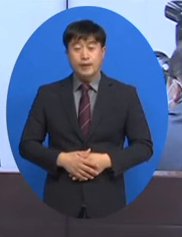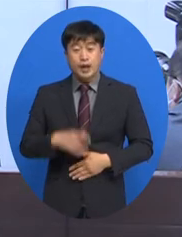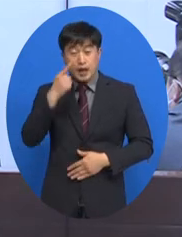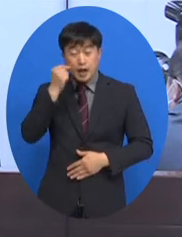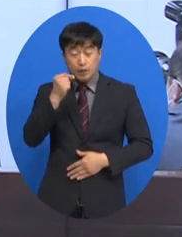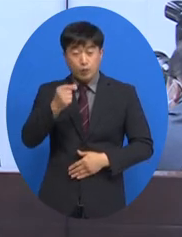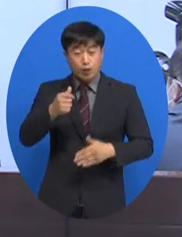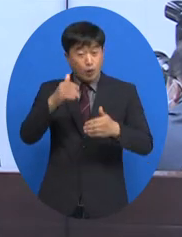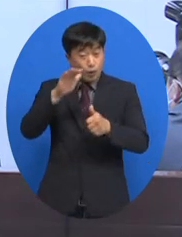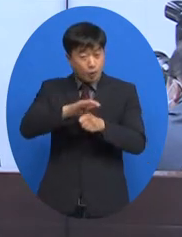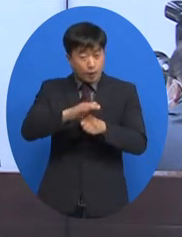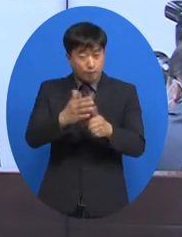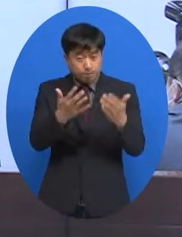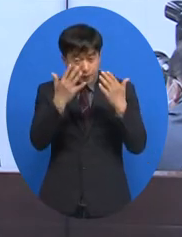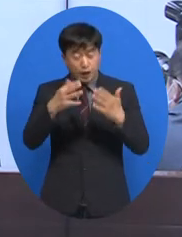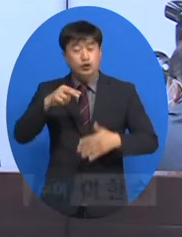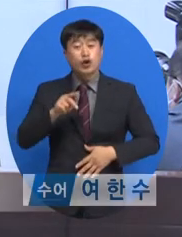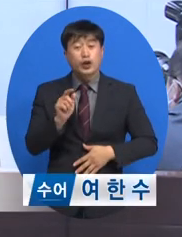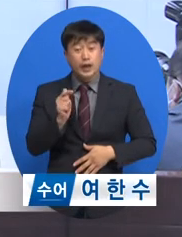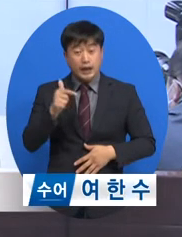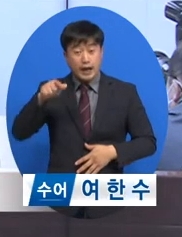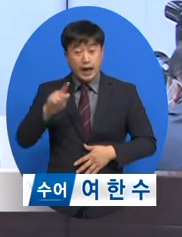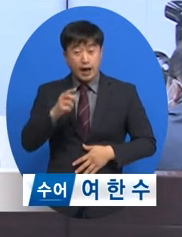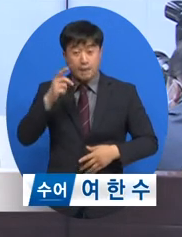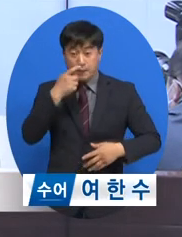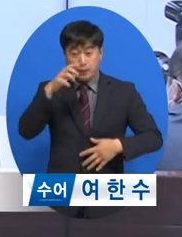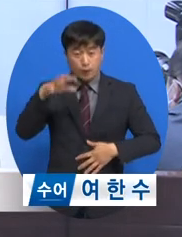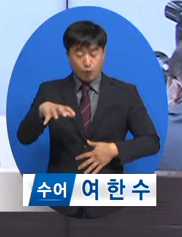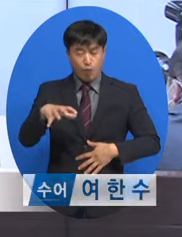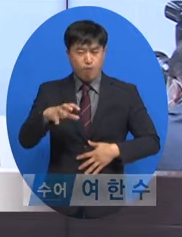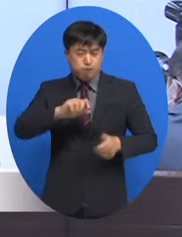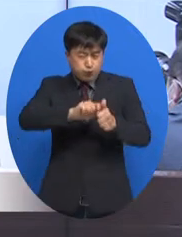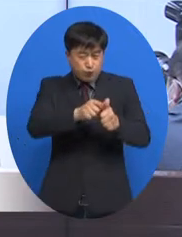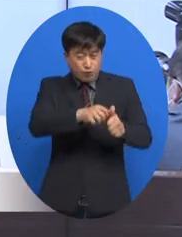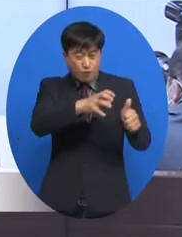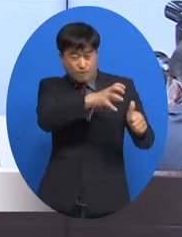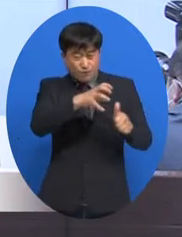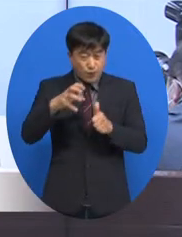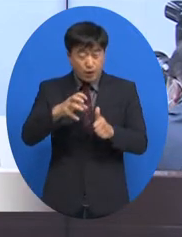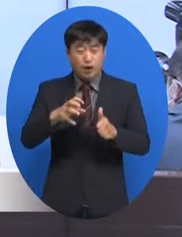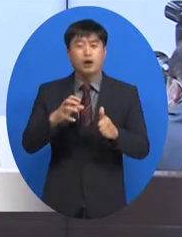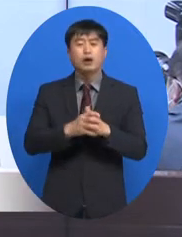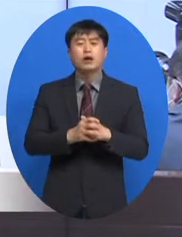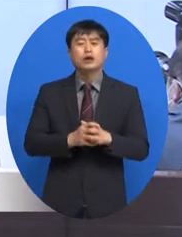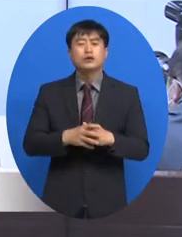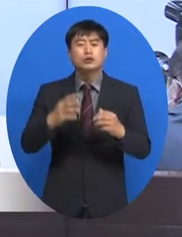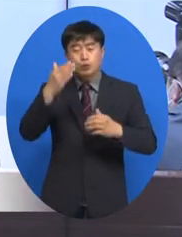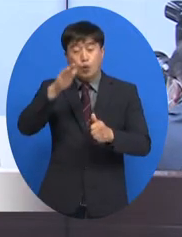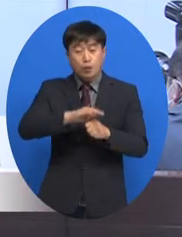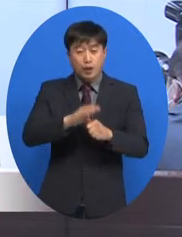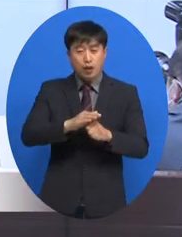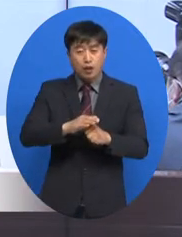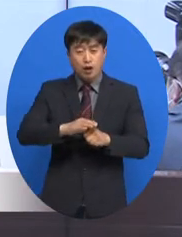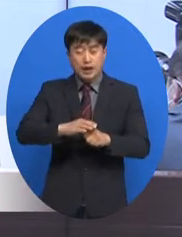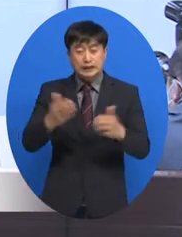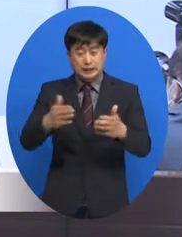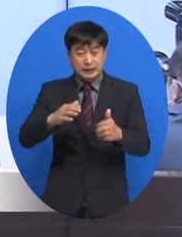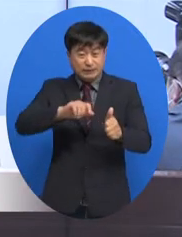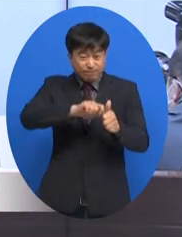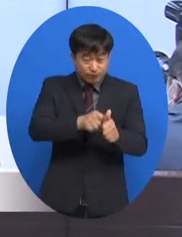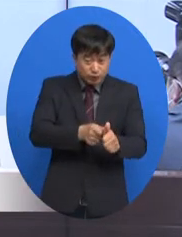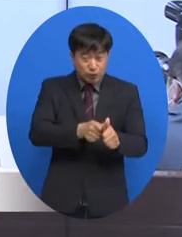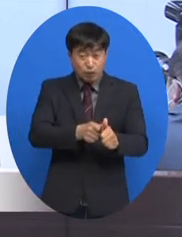일제 소년 수용소였던 선감학원이라고 들어보셨는지요? 마구잡이로 연행됐던 소년들은 노동력 착취와 심한 폭력에 시달려